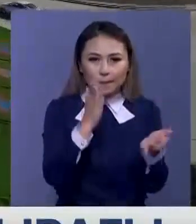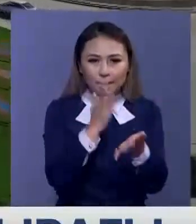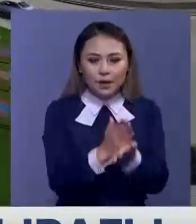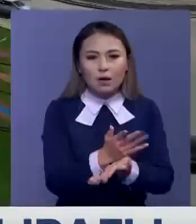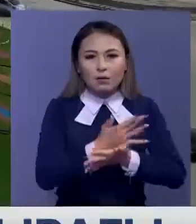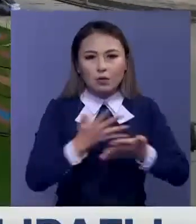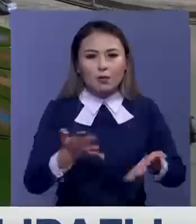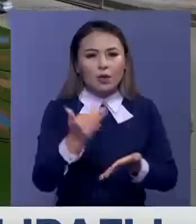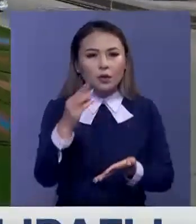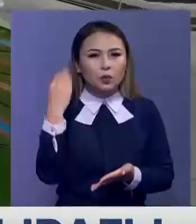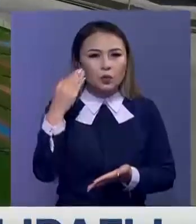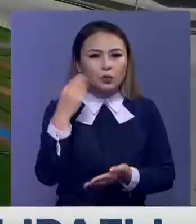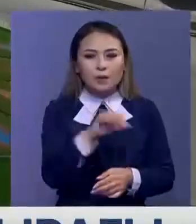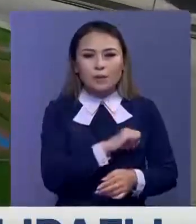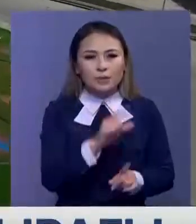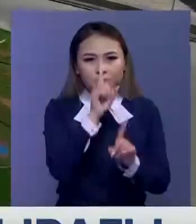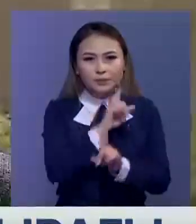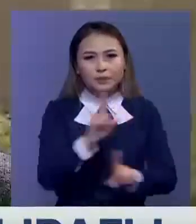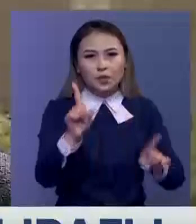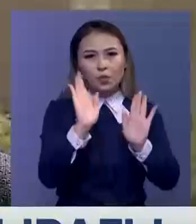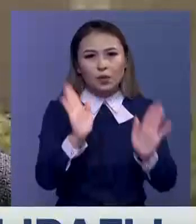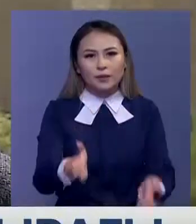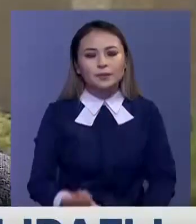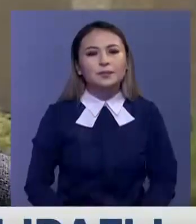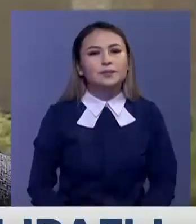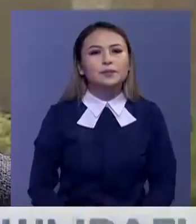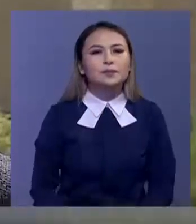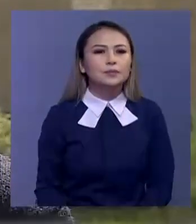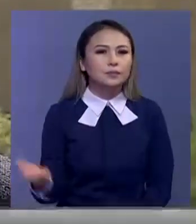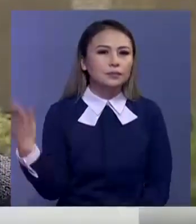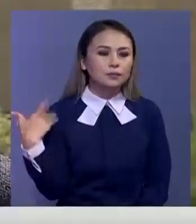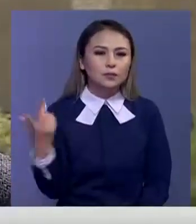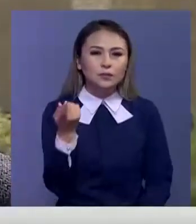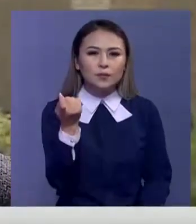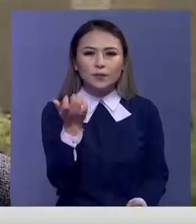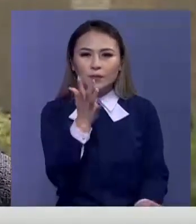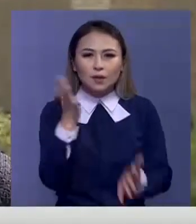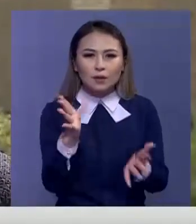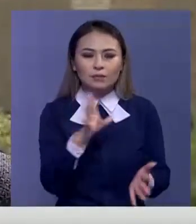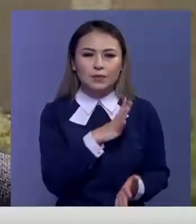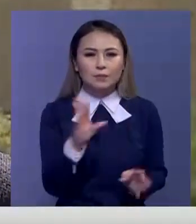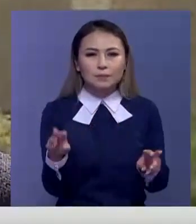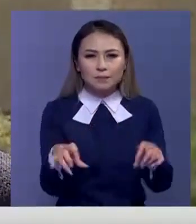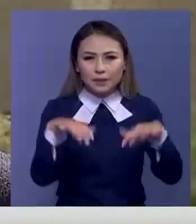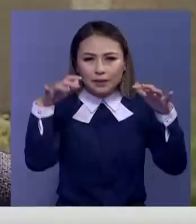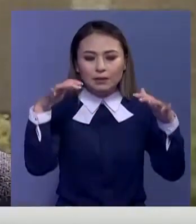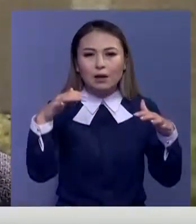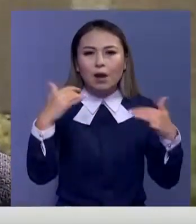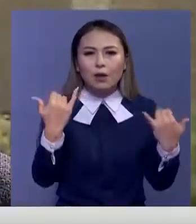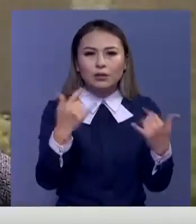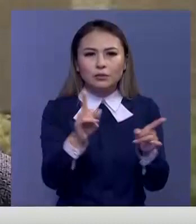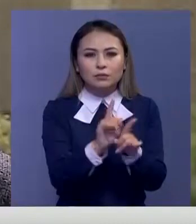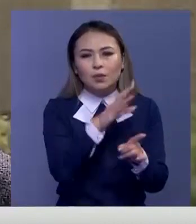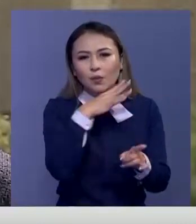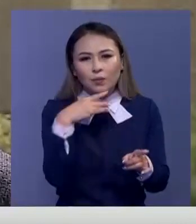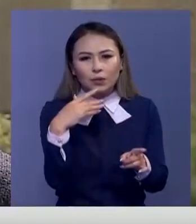көптігі Түркістанның бір ерекшелігі болады. Бір кездері сәл ғана жел тұрса, шаң борайтын еді. Қамбақ жүгіретін